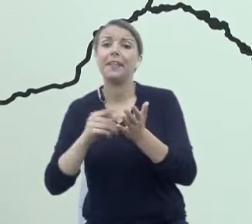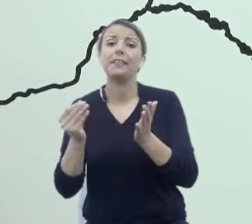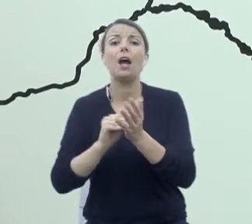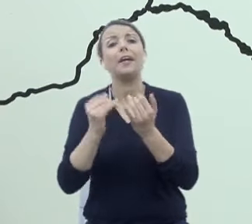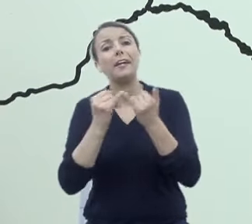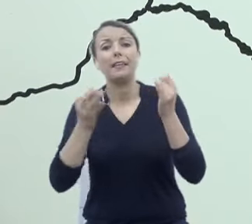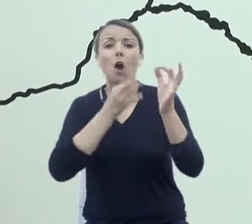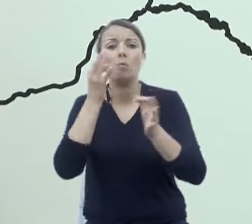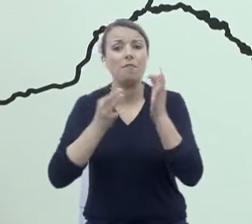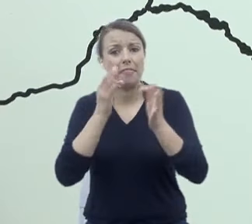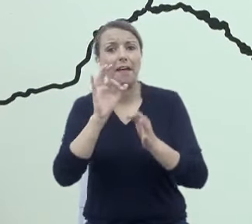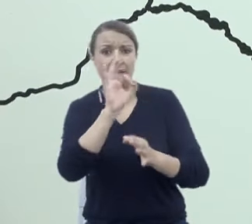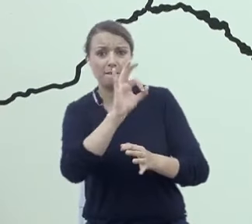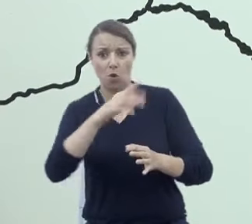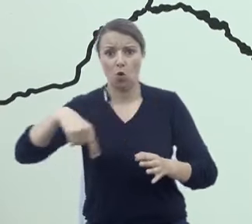to wydarzenie,